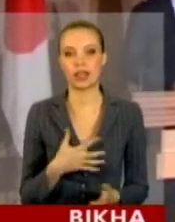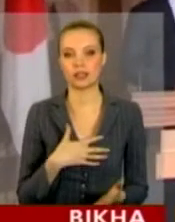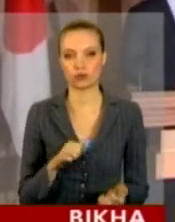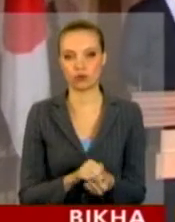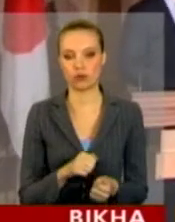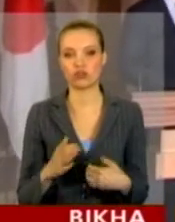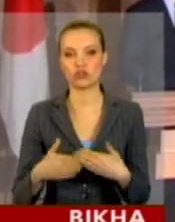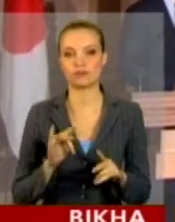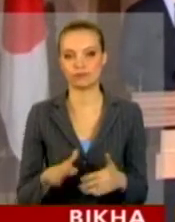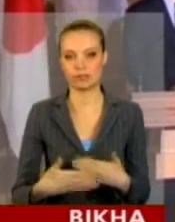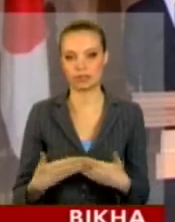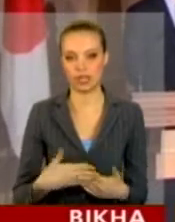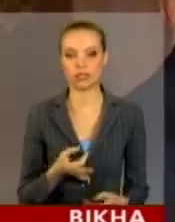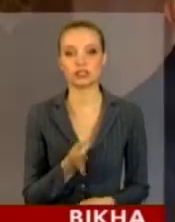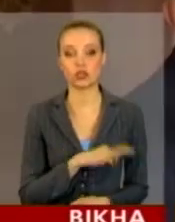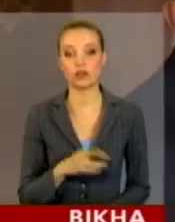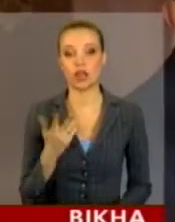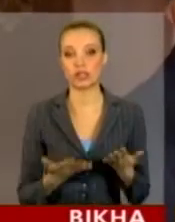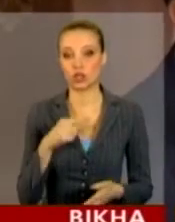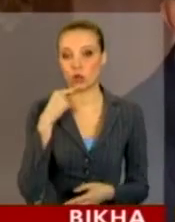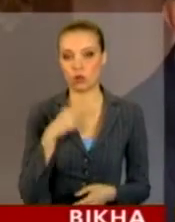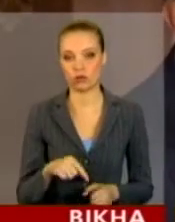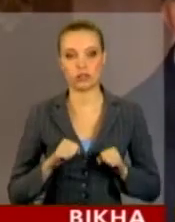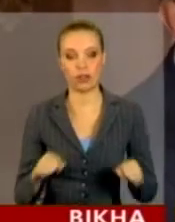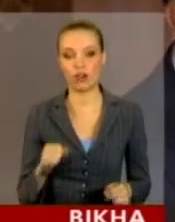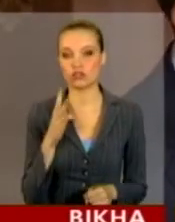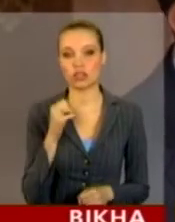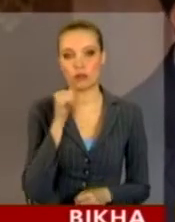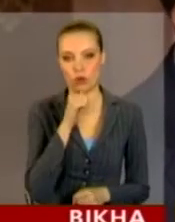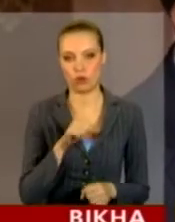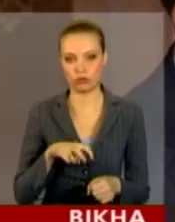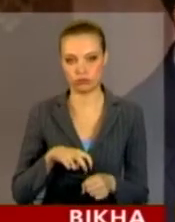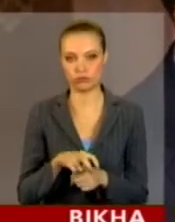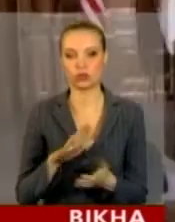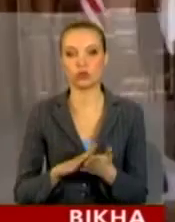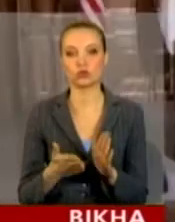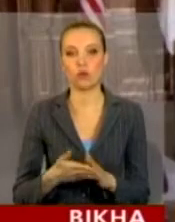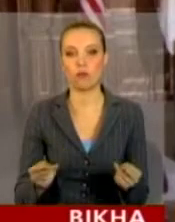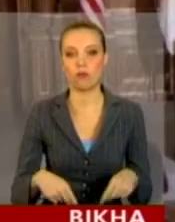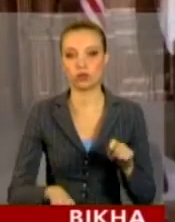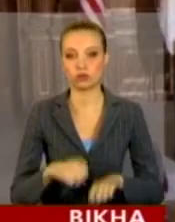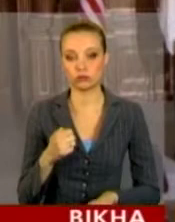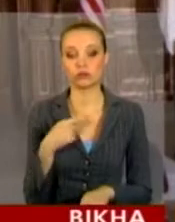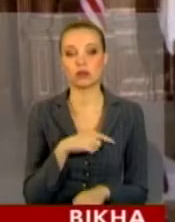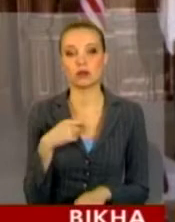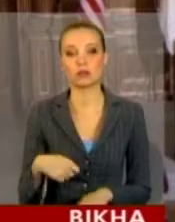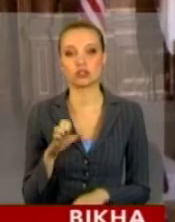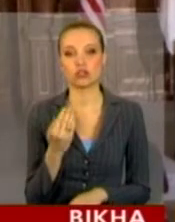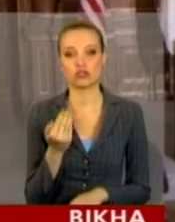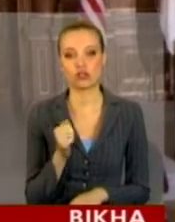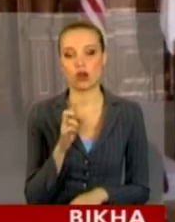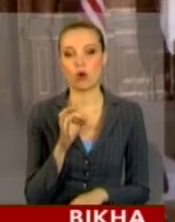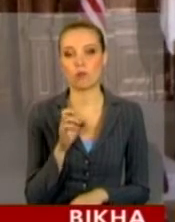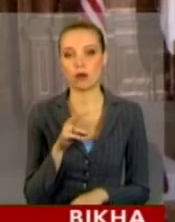рівень санкцій. Кажуть, застосують їх, як тільки Росія наважиться неприховано порушити Женевські домовленості. Президент США Барак